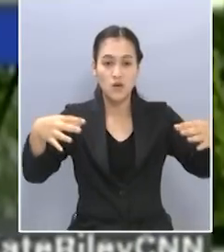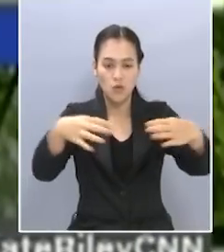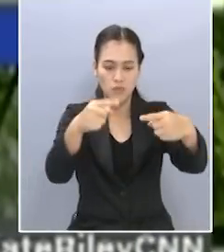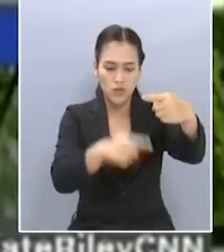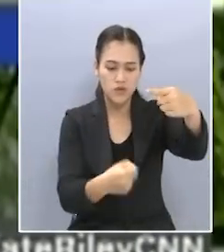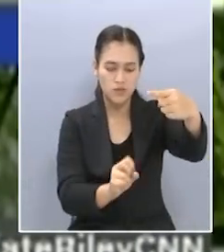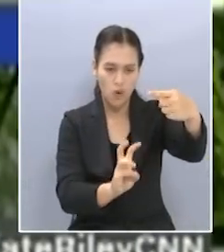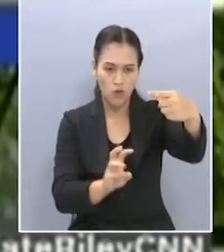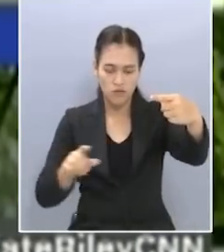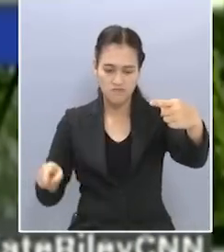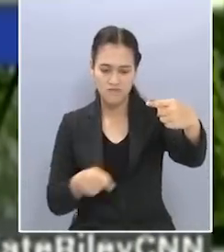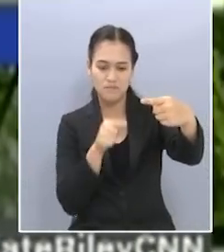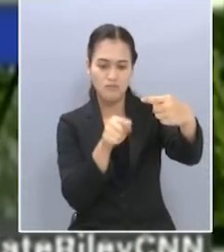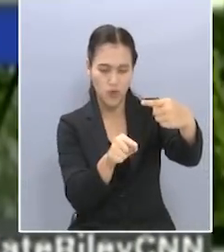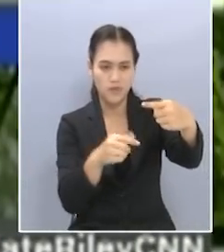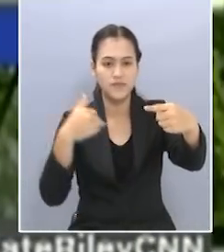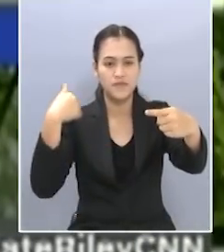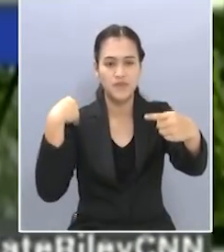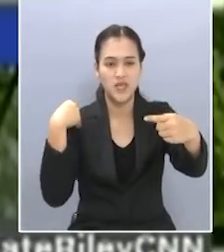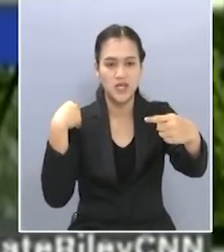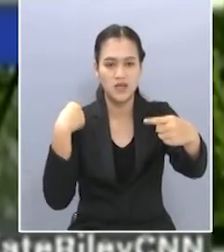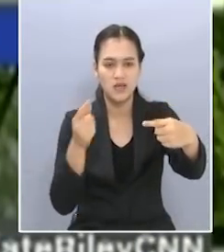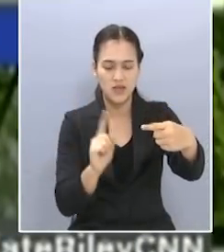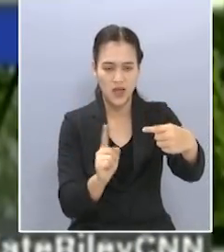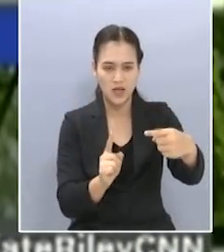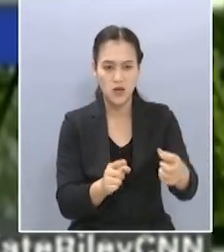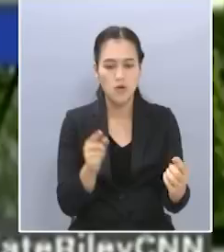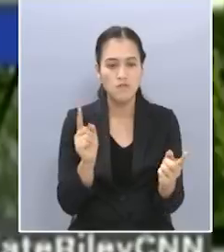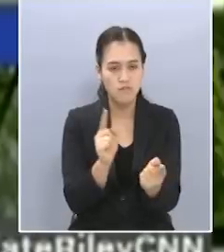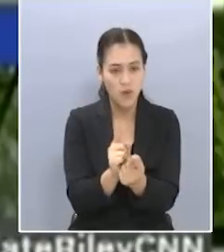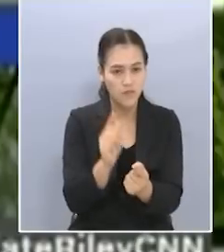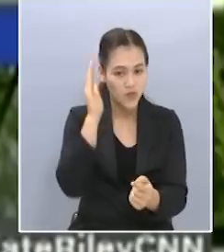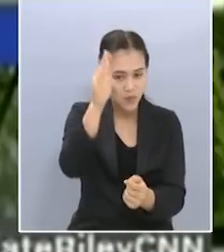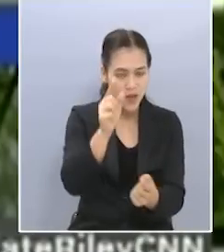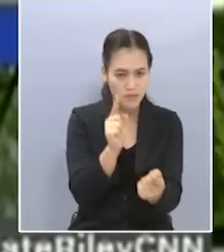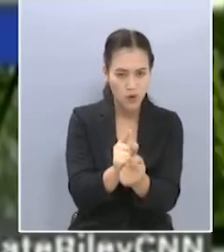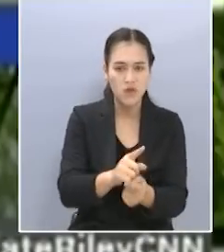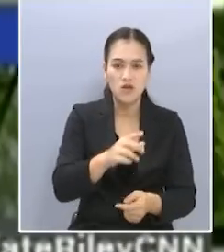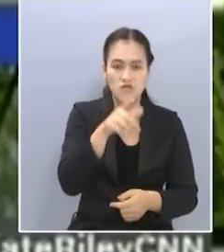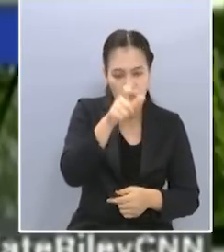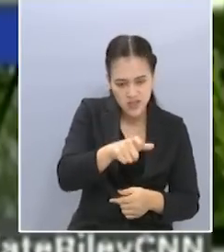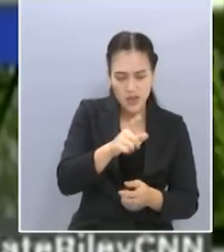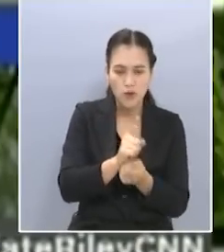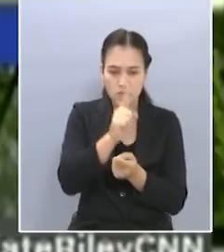นเลสเตอร์จากอังกฤษเข้าไปจะเดี๋ยวจะเจอกับพวกบาเยิร์นจากเยอรมันปารีสแซงต์แชร์แมงจากฝรั่งเศสยูเวนตุสจาก